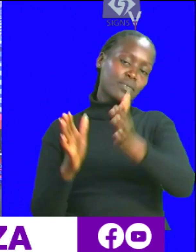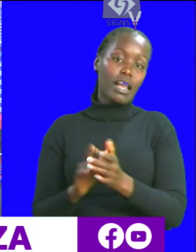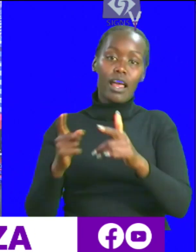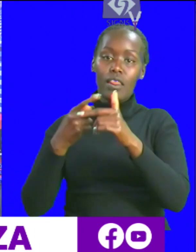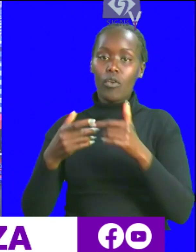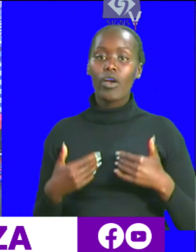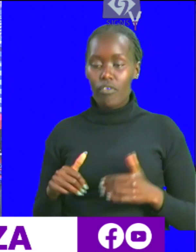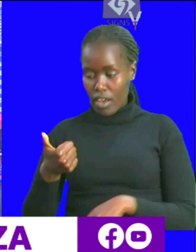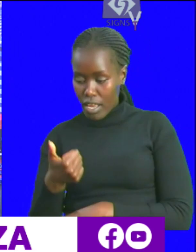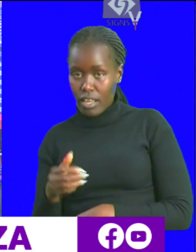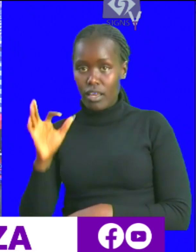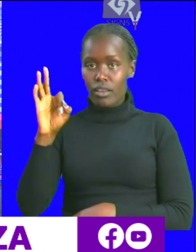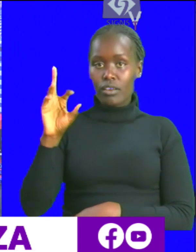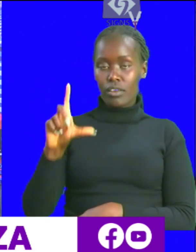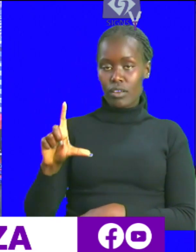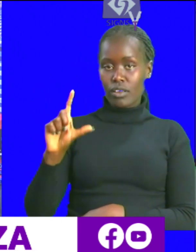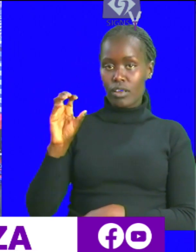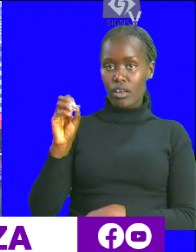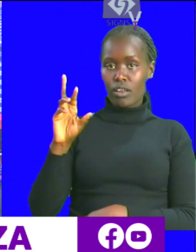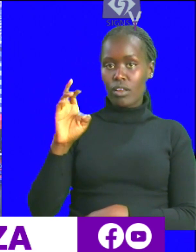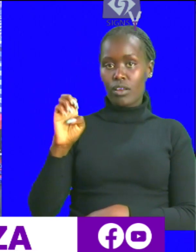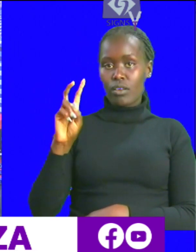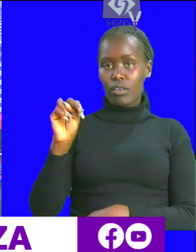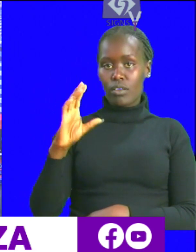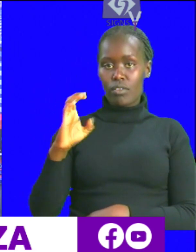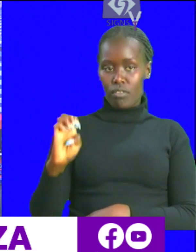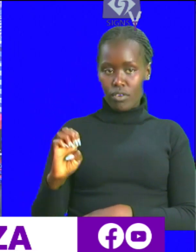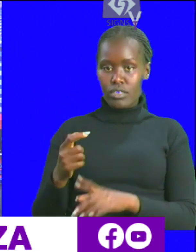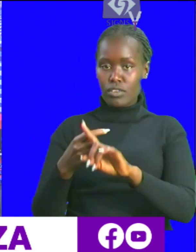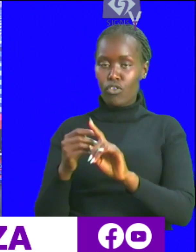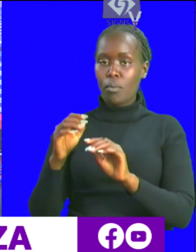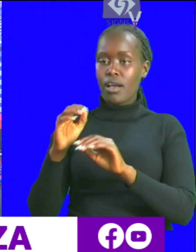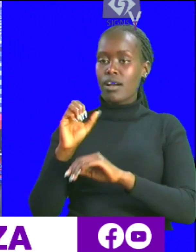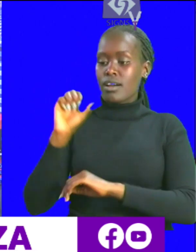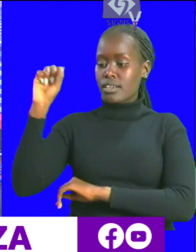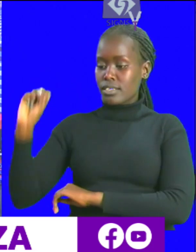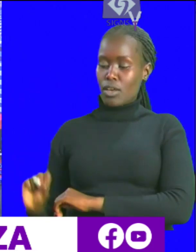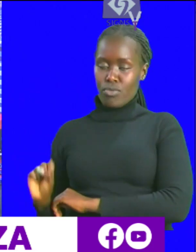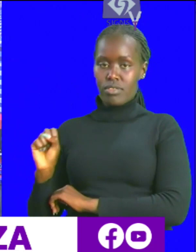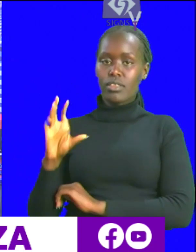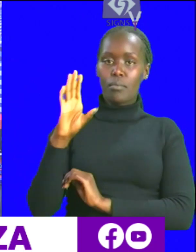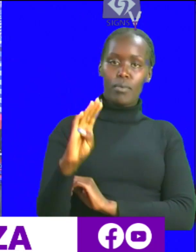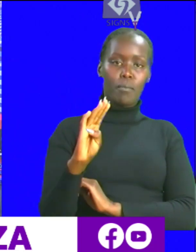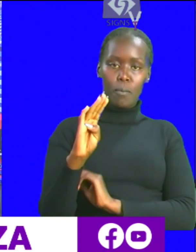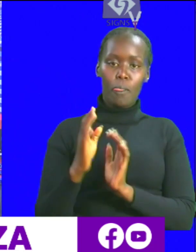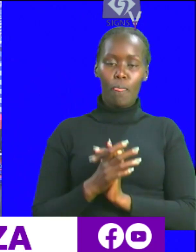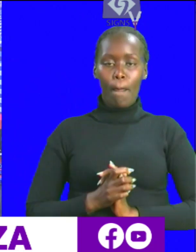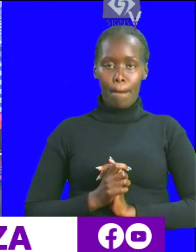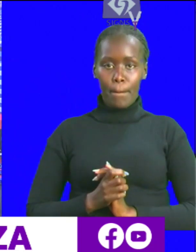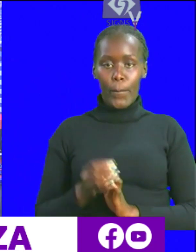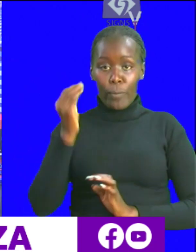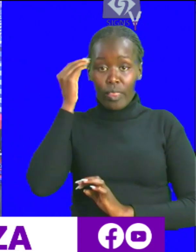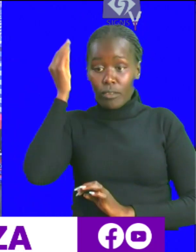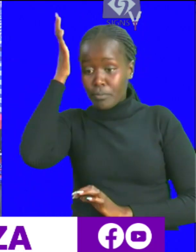two people you mostly love in the Bible. Tuambie. Watu tu wawili. Watu wawili. Wawili peke yake. Kuna John